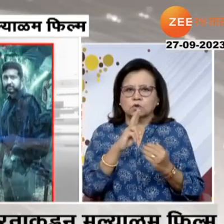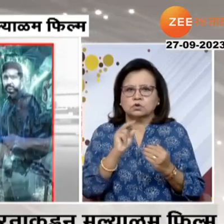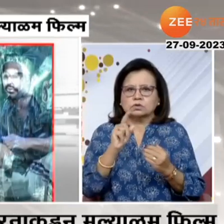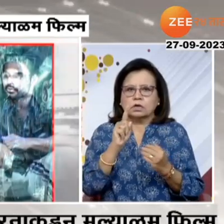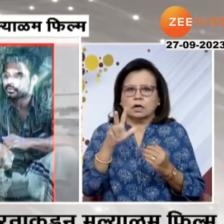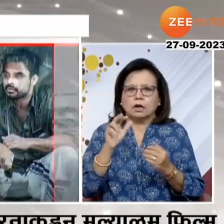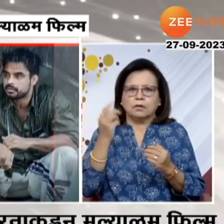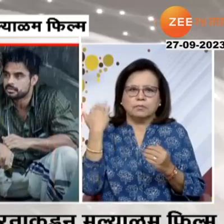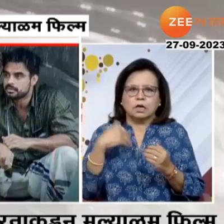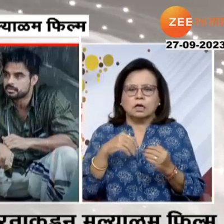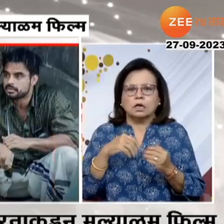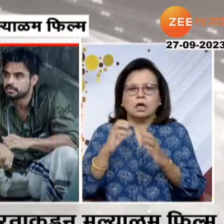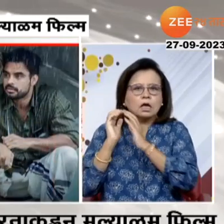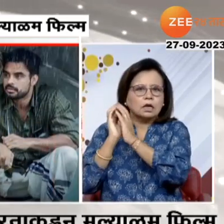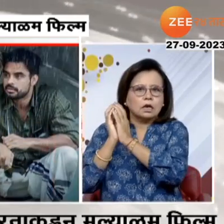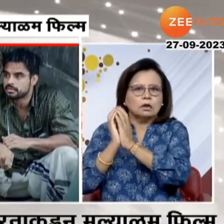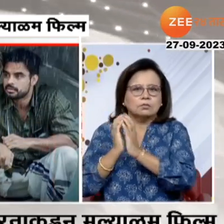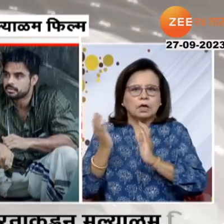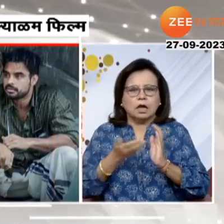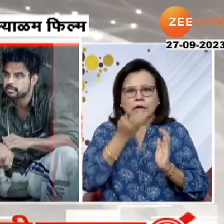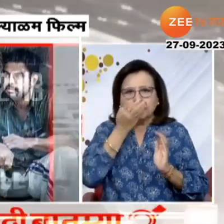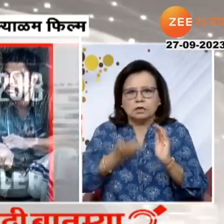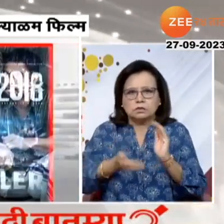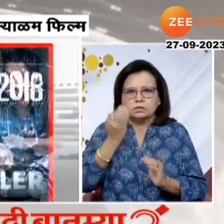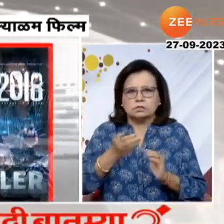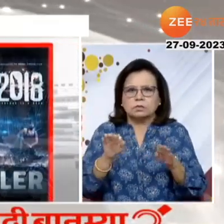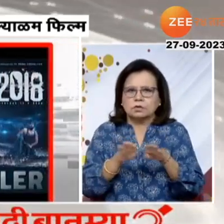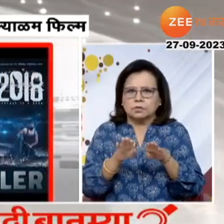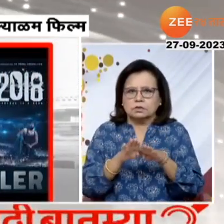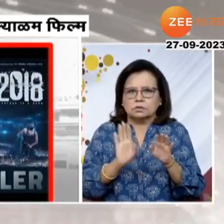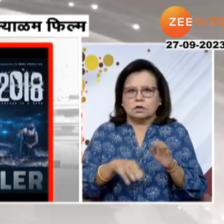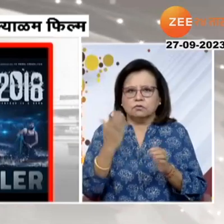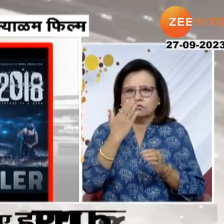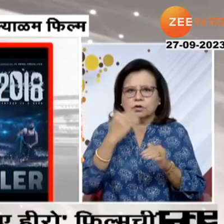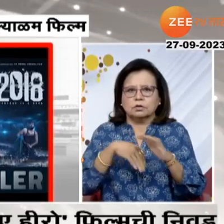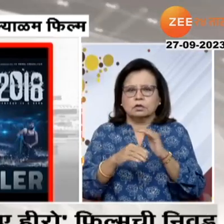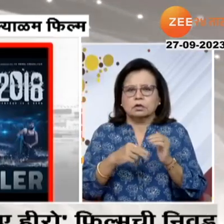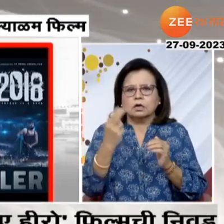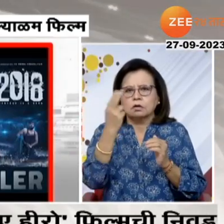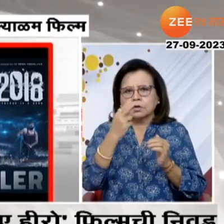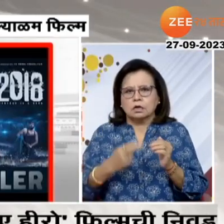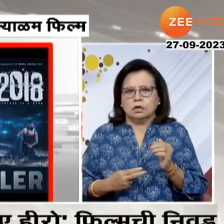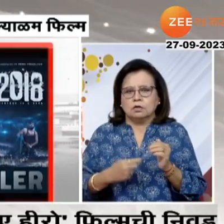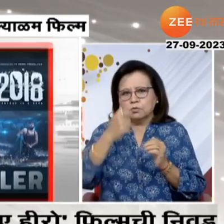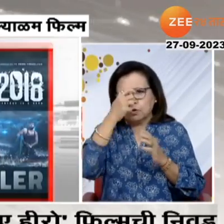चित्रपट आधारित आहे. या चित्रपटात नैसर्गिक आपत्तीवर मानवी विजयाची कथा मांडण्यात आली